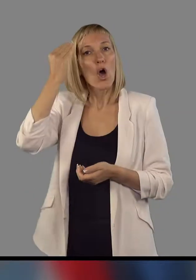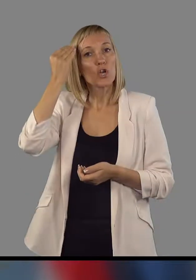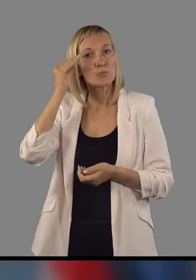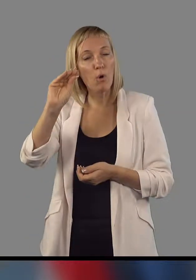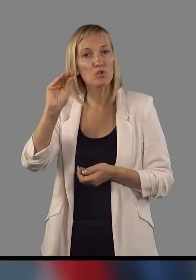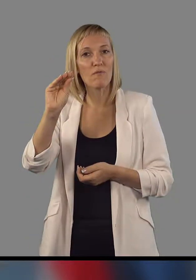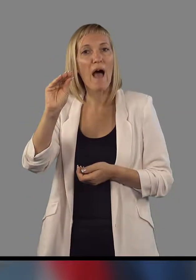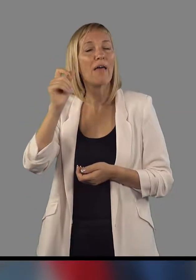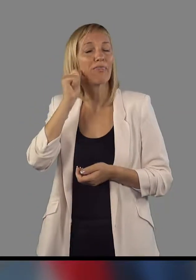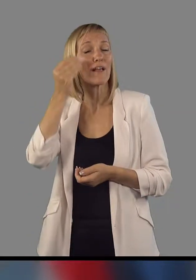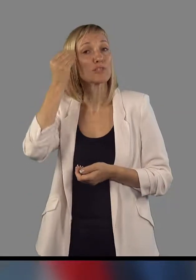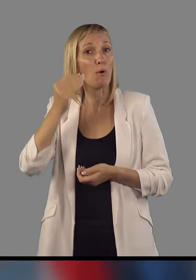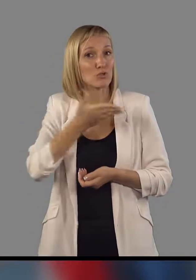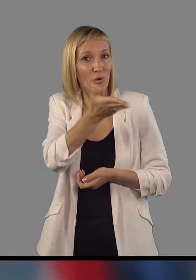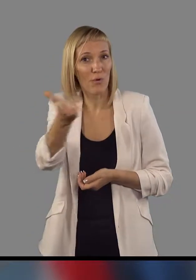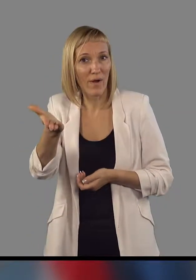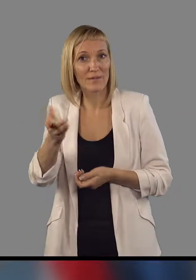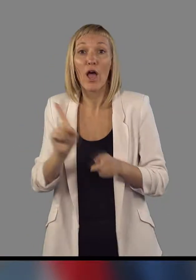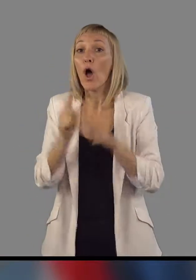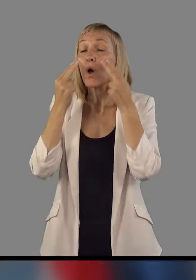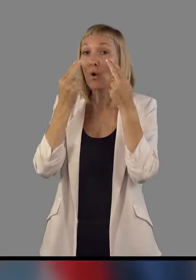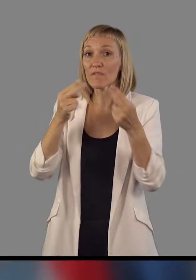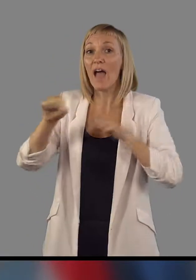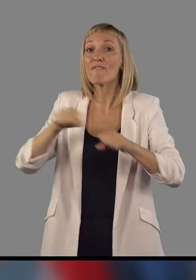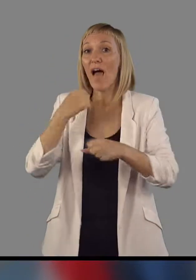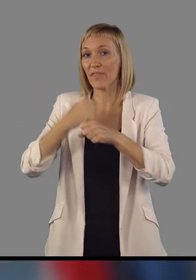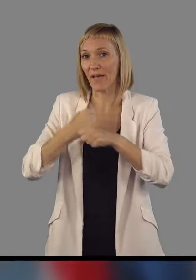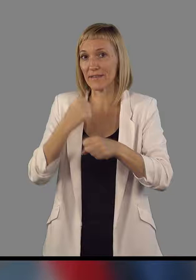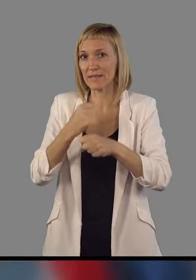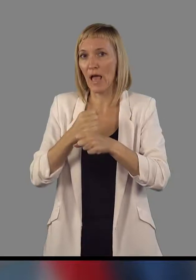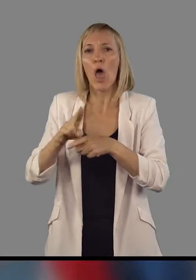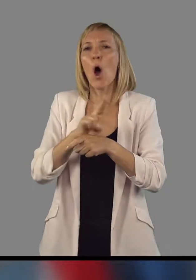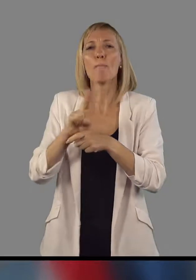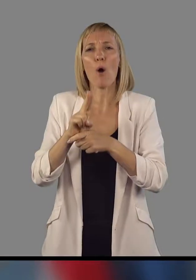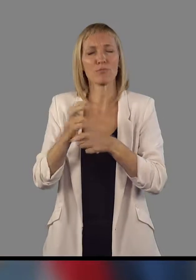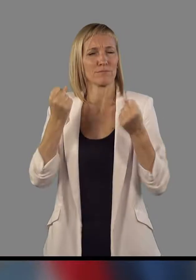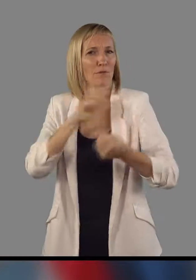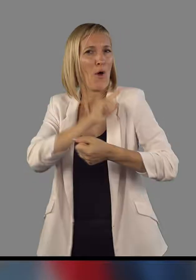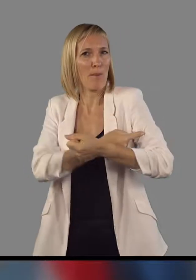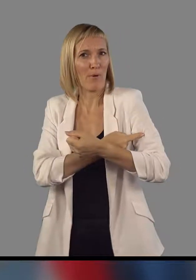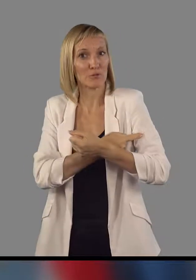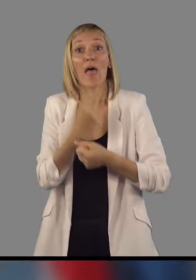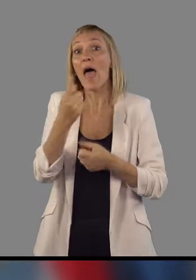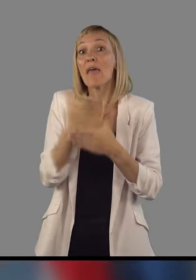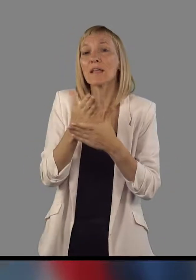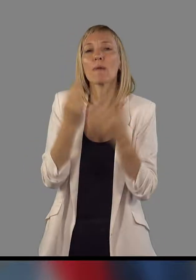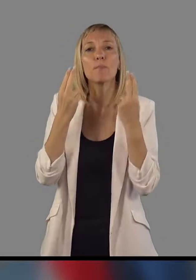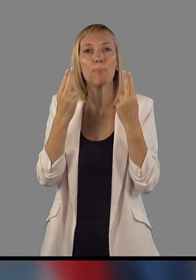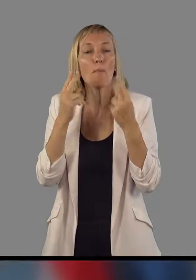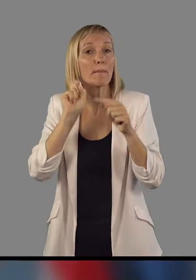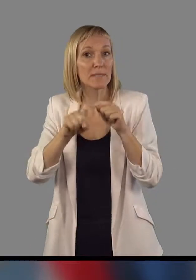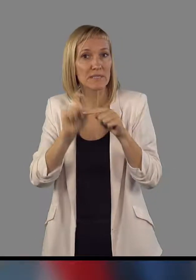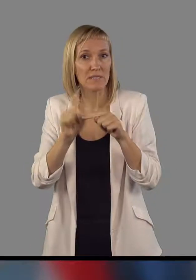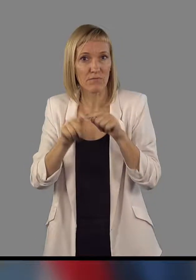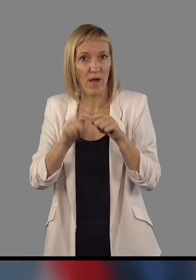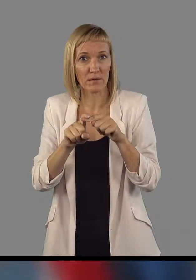Spoštovane, spoštovani, kot vidite, vlada dela s polno paro in ena izmed pomembnih